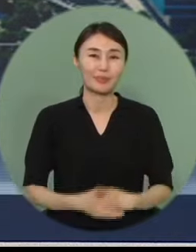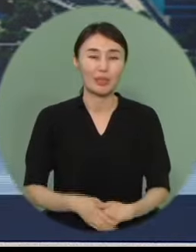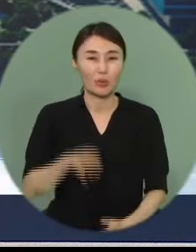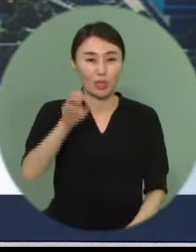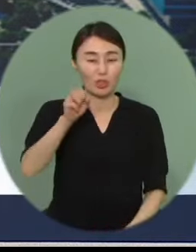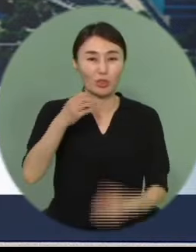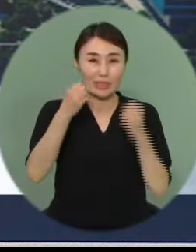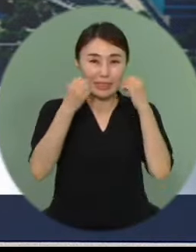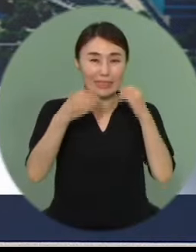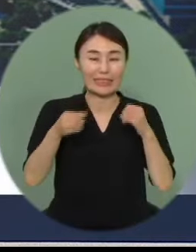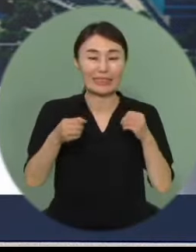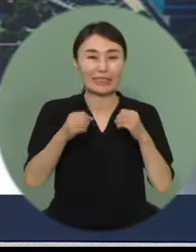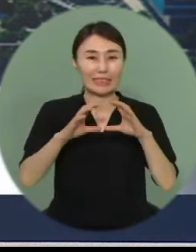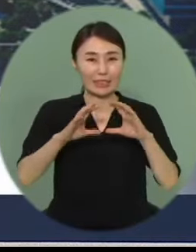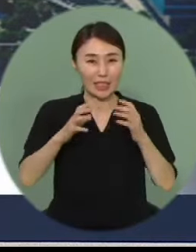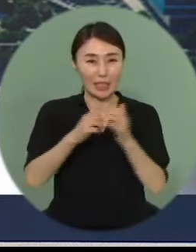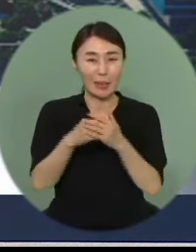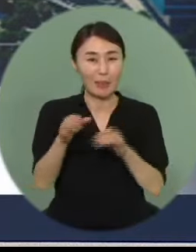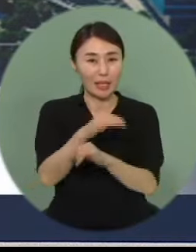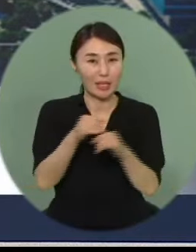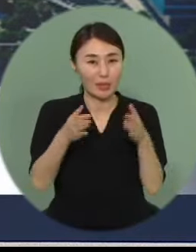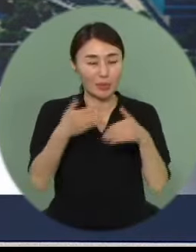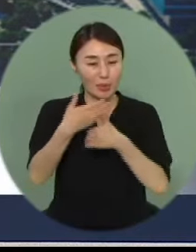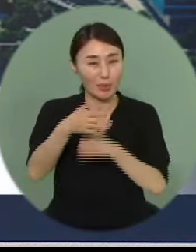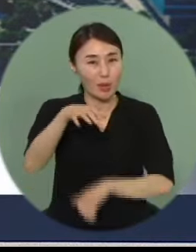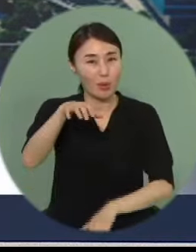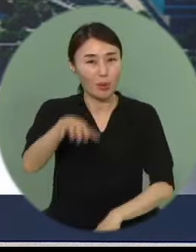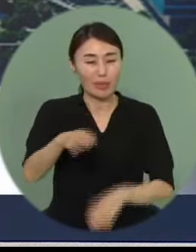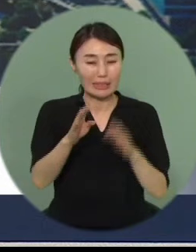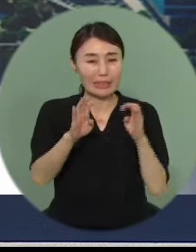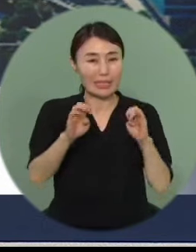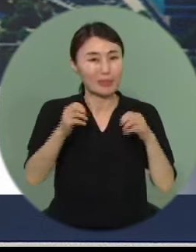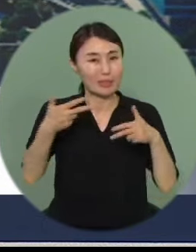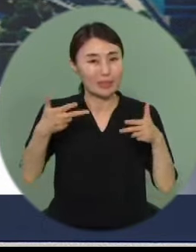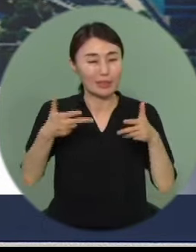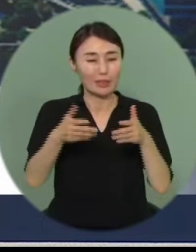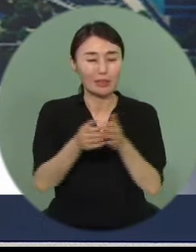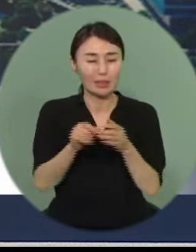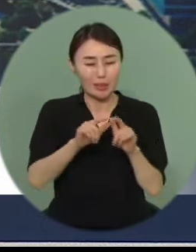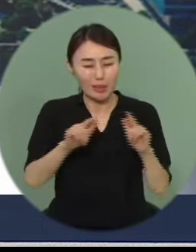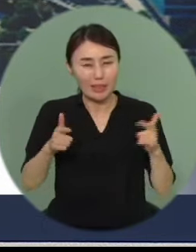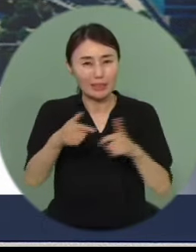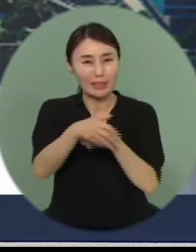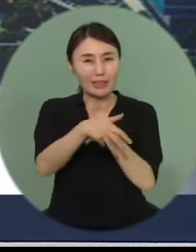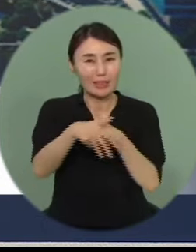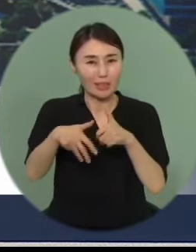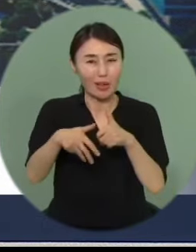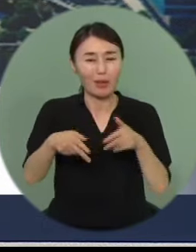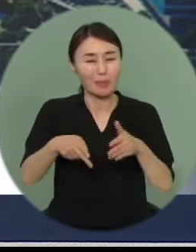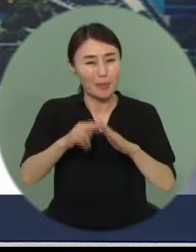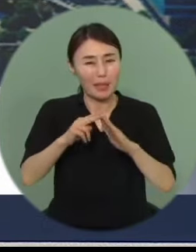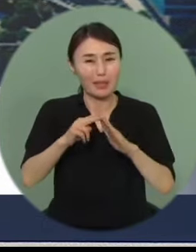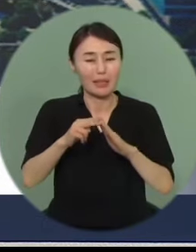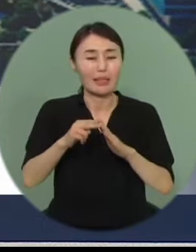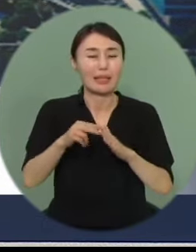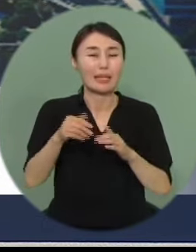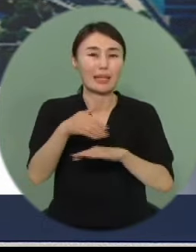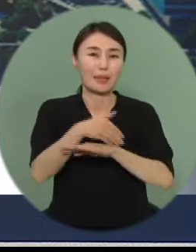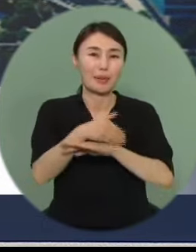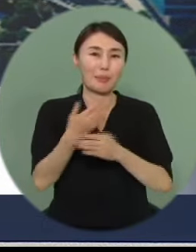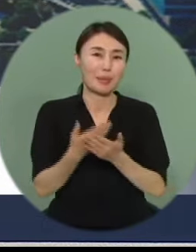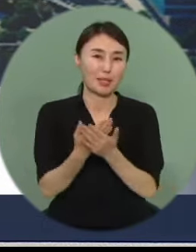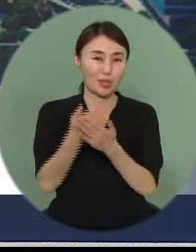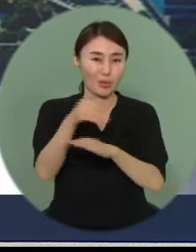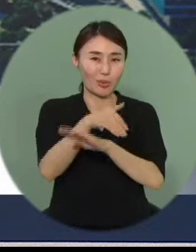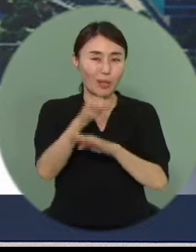광주 신세계가 백화점과 터미널 부지에 47층 규모의 복합시설을 짓겠다는 개발 계획을 광주시에